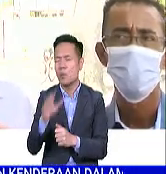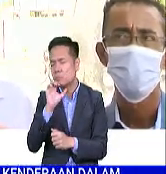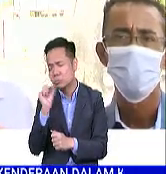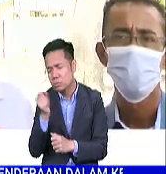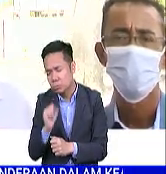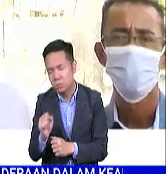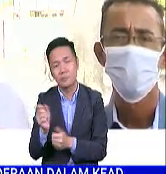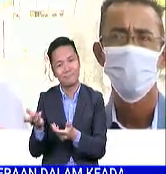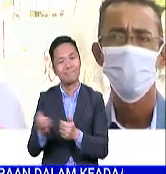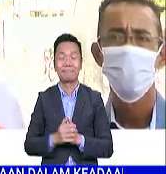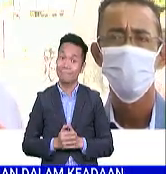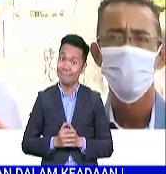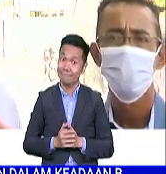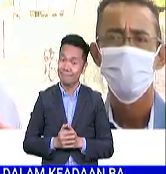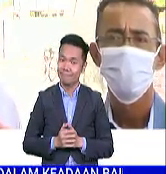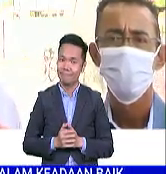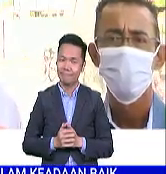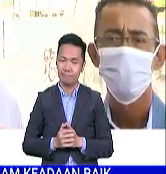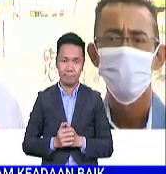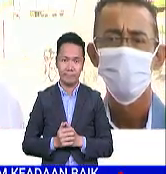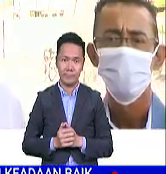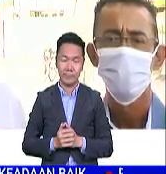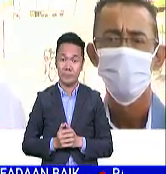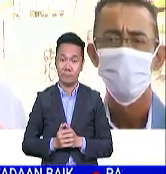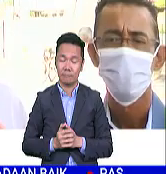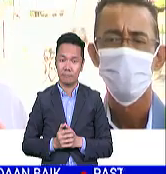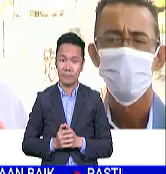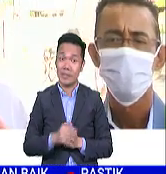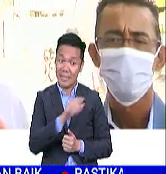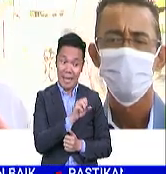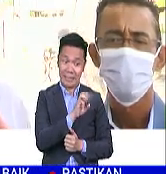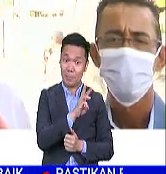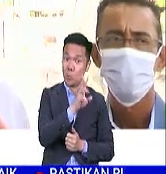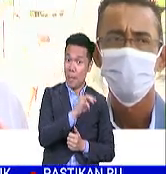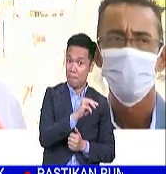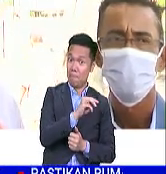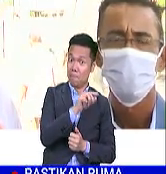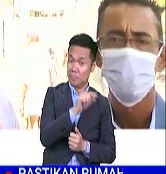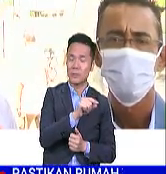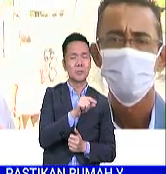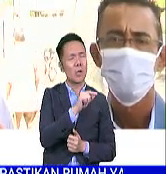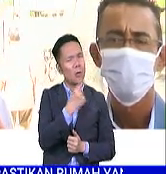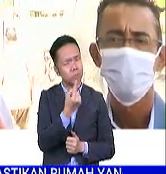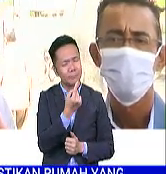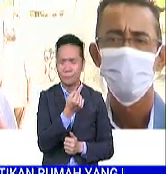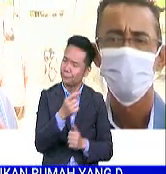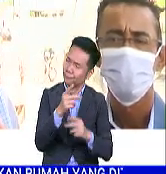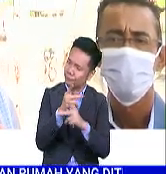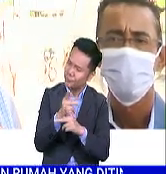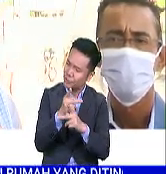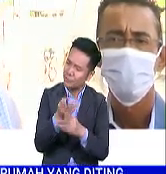tua. Ini adalah satu usaha untuk menunjukkan bahawa SWM ataupun masyarakat kita sentiasa prihatin